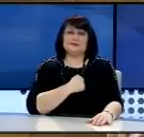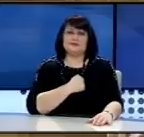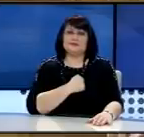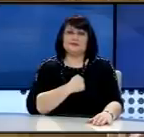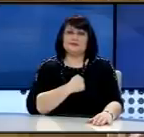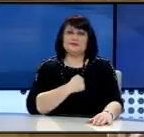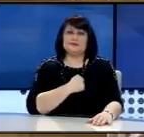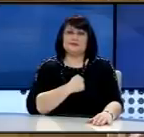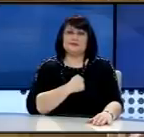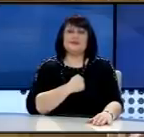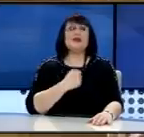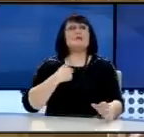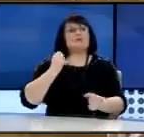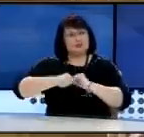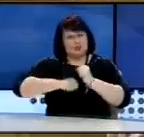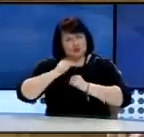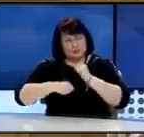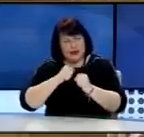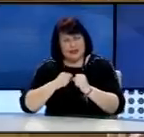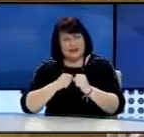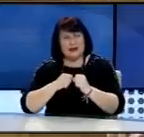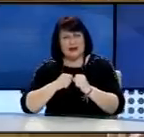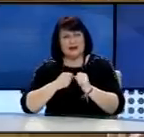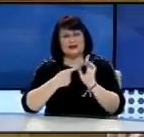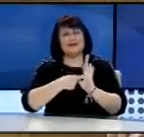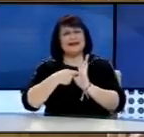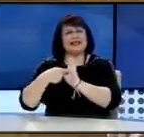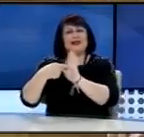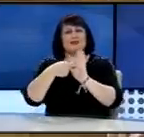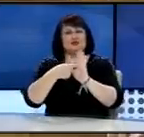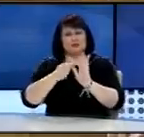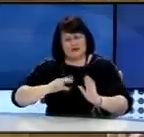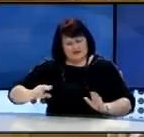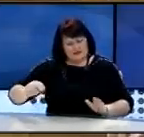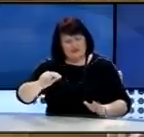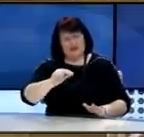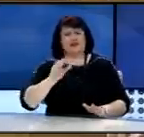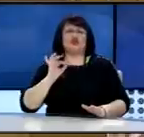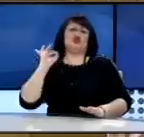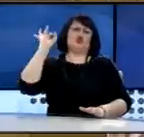αυτή η προσπάθεια να αποτυπωθούν κοινοί στόχοι